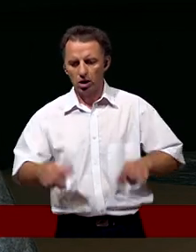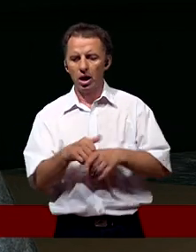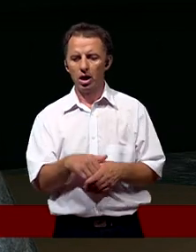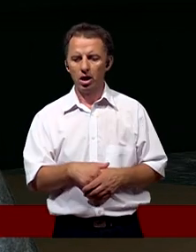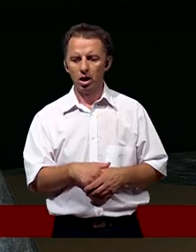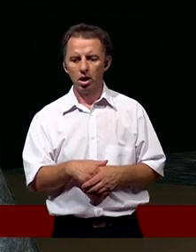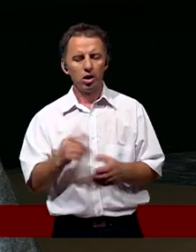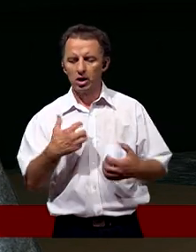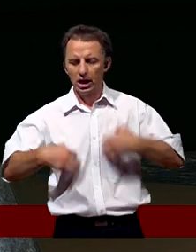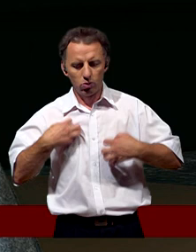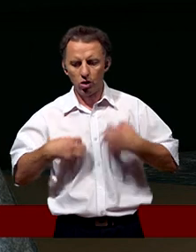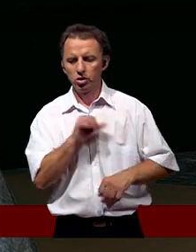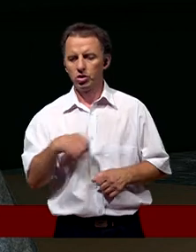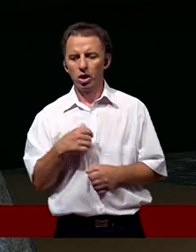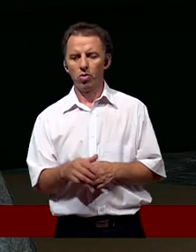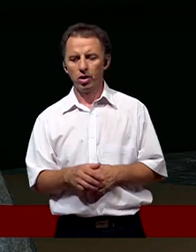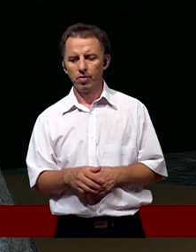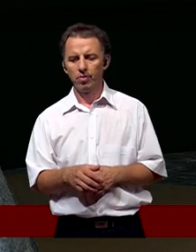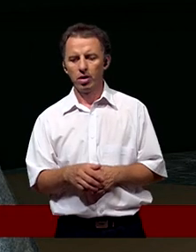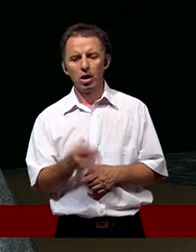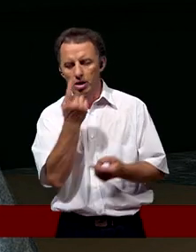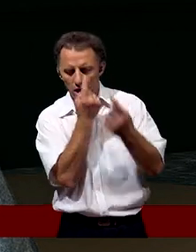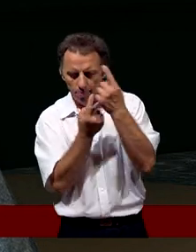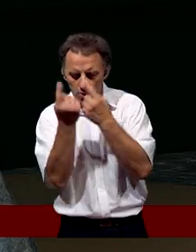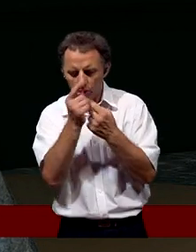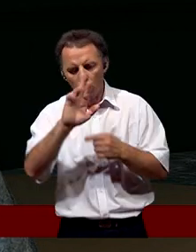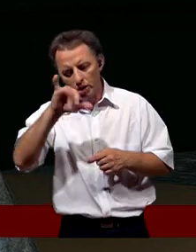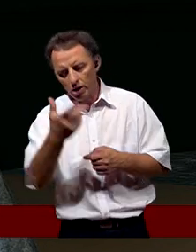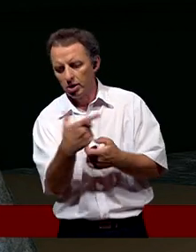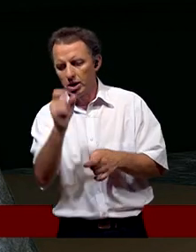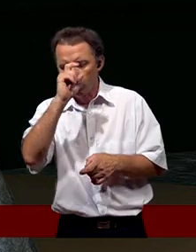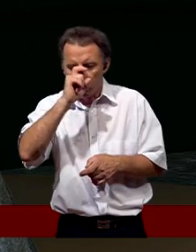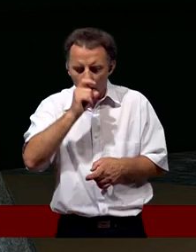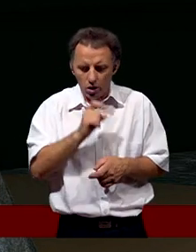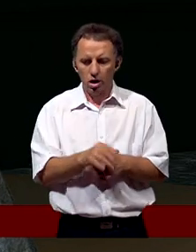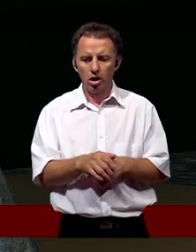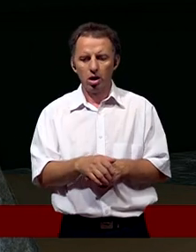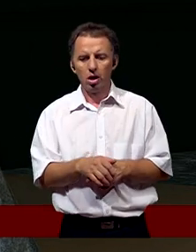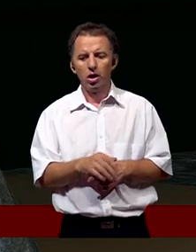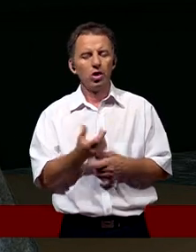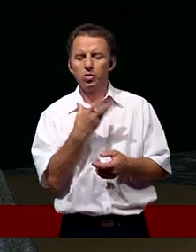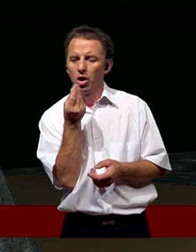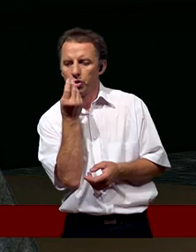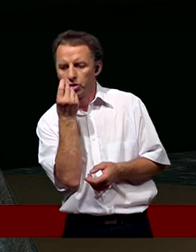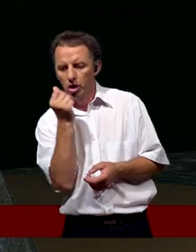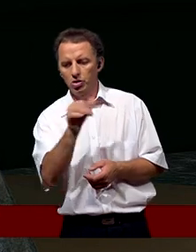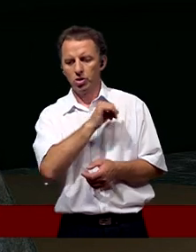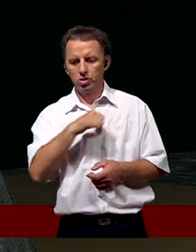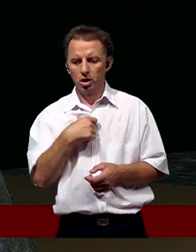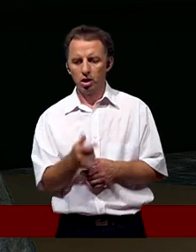niezazdrosna, nie złości się, nie myśli o nikim nic złego, nie cieszy